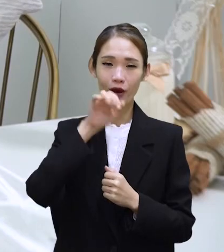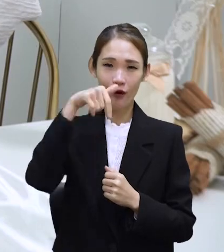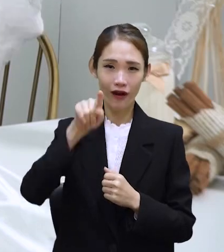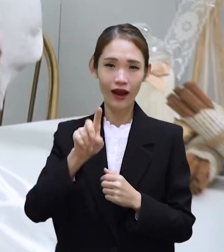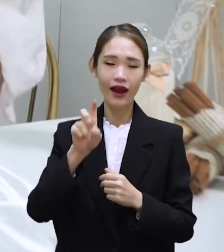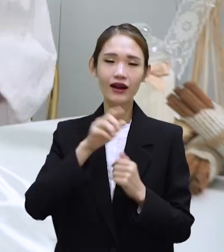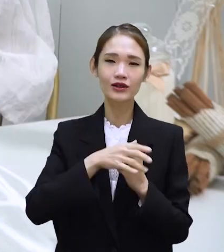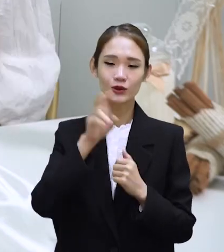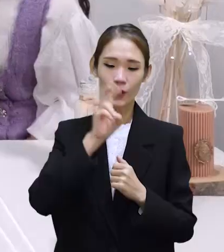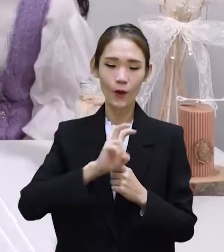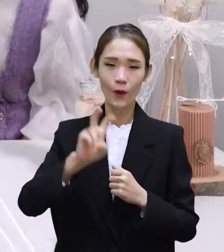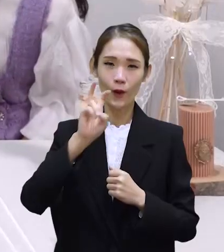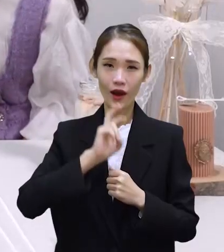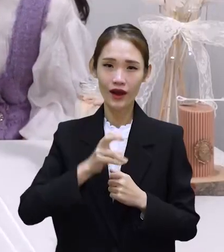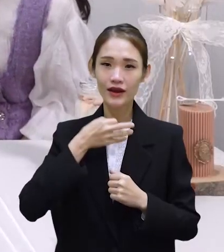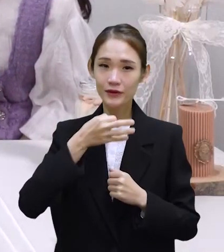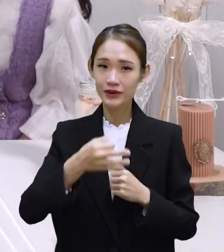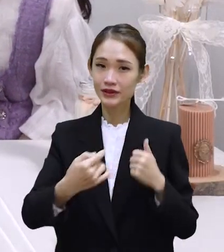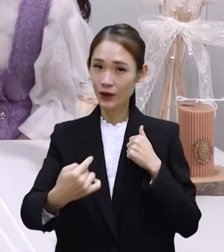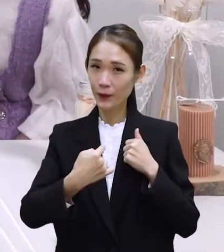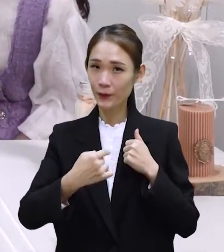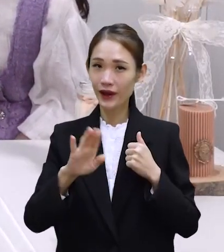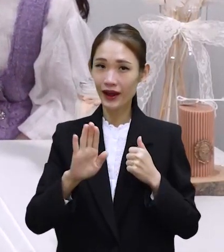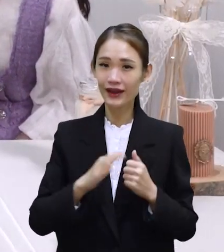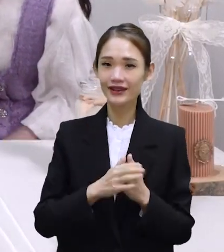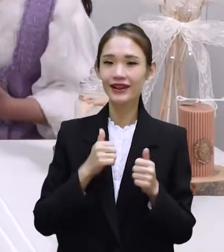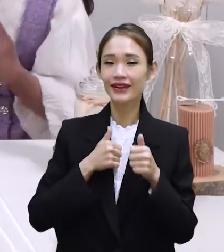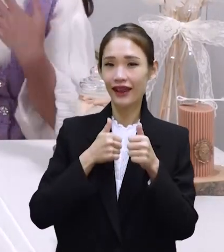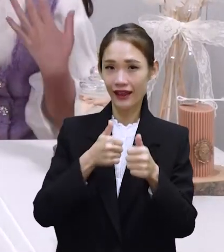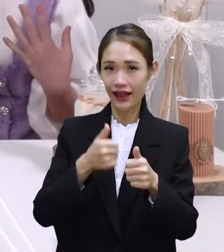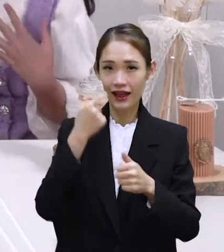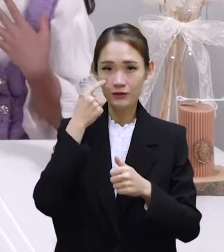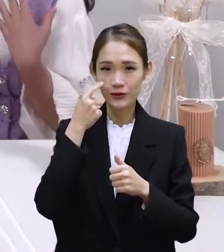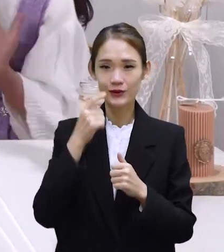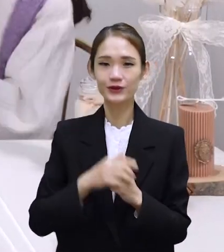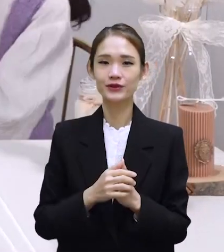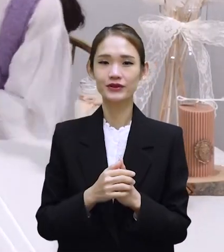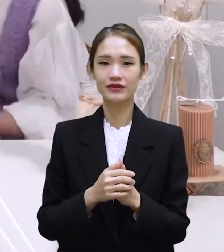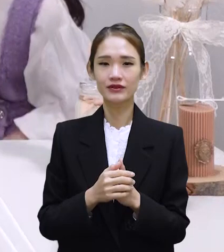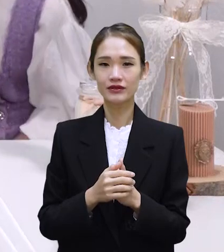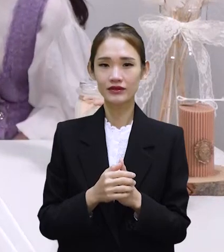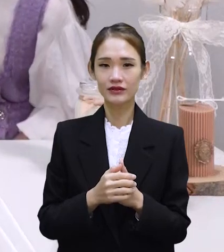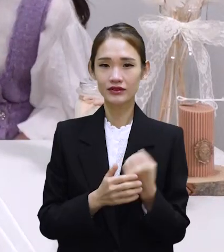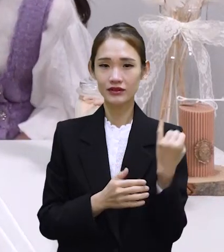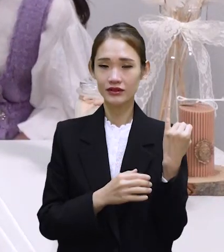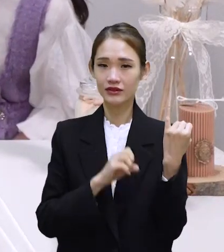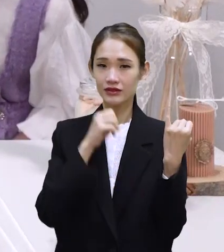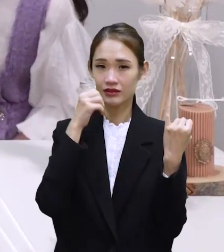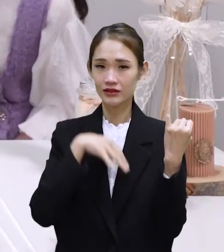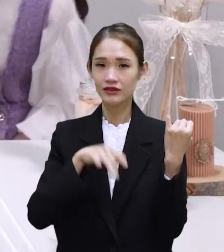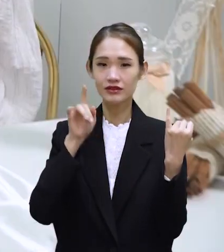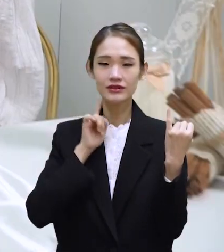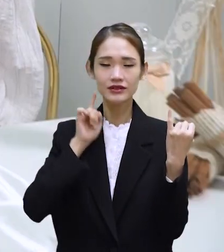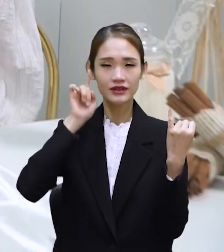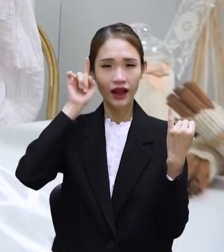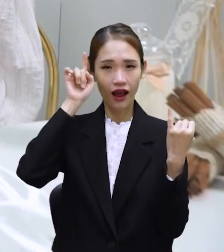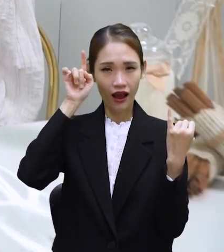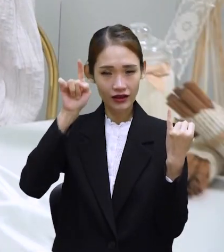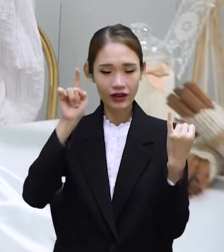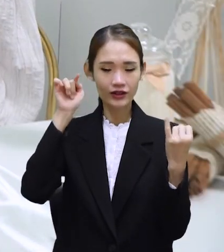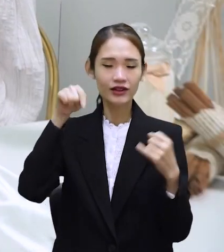판관 오징어 4 제가 알아봐야 아예 플러스 일대의 따라해요 언제 오케 좋아요 4